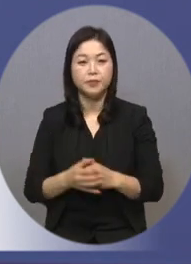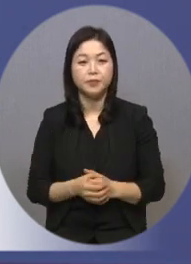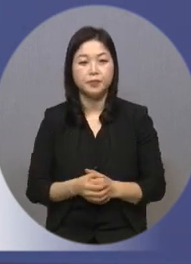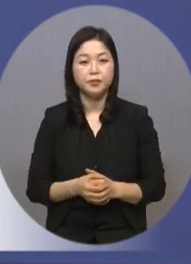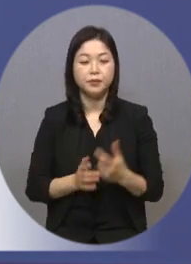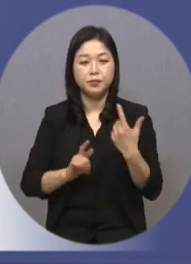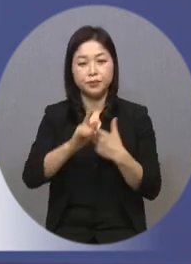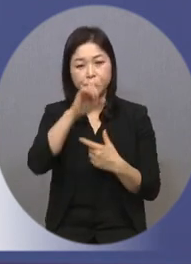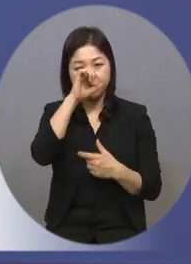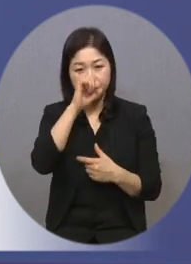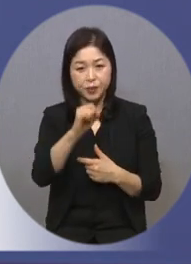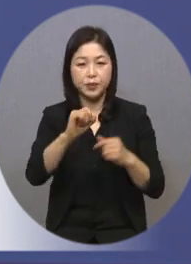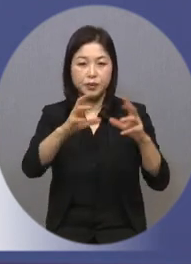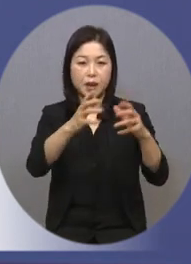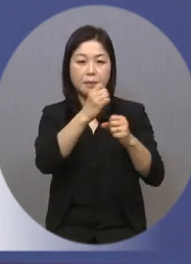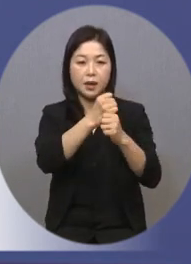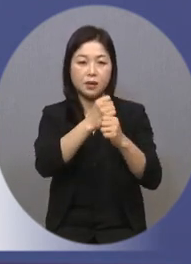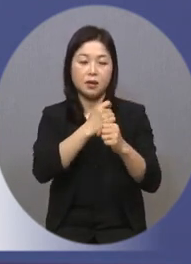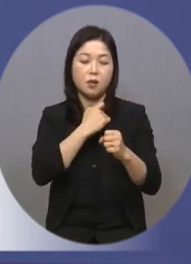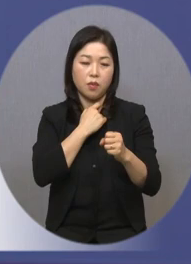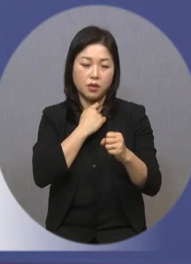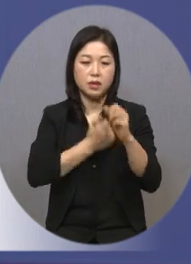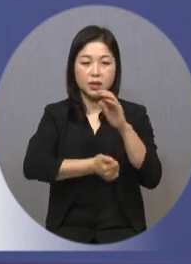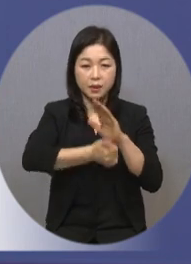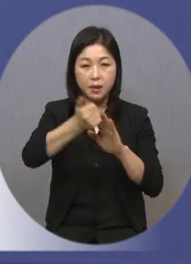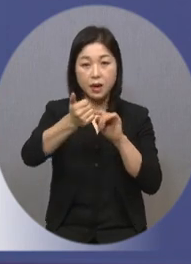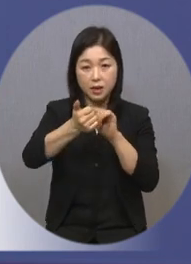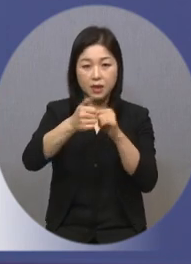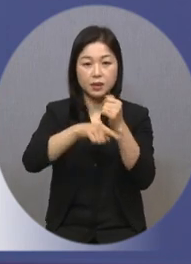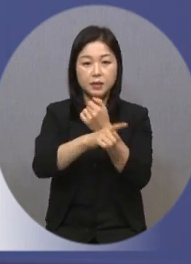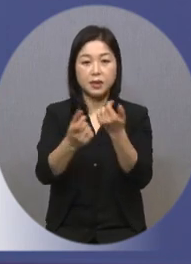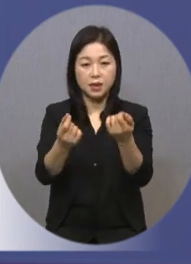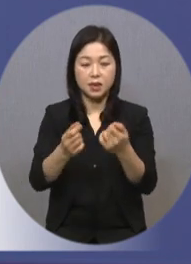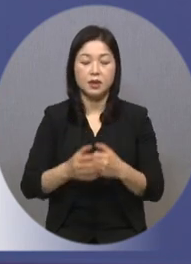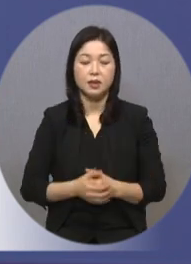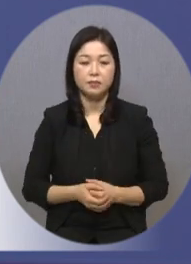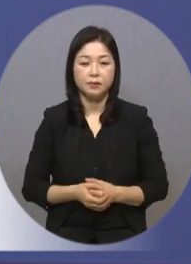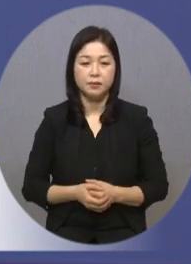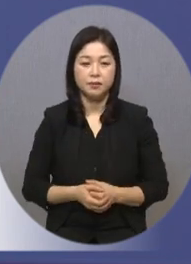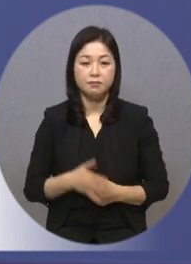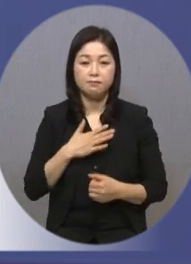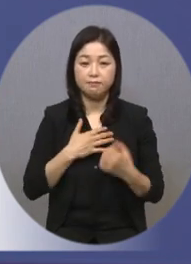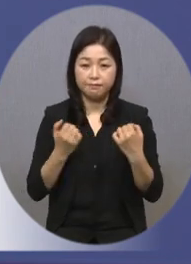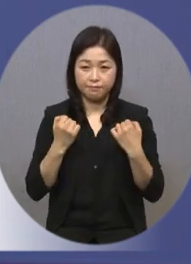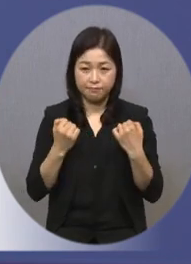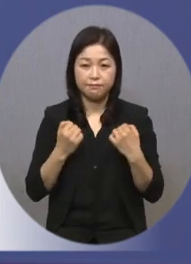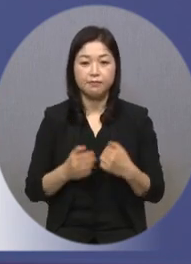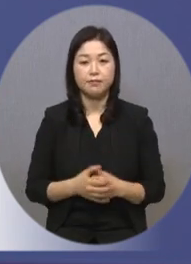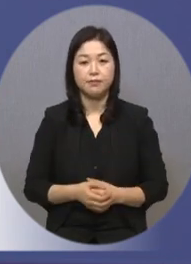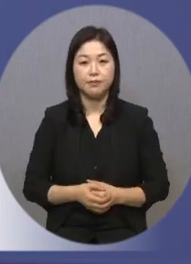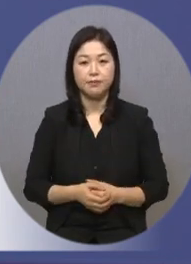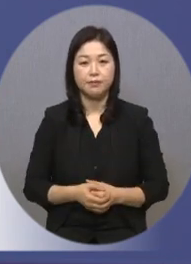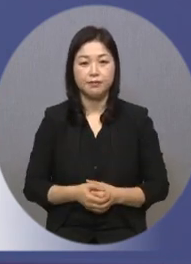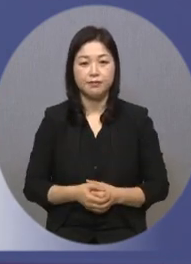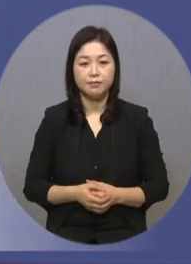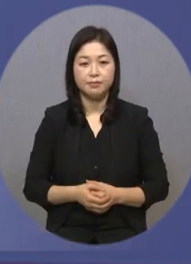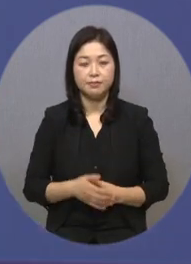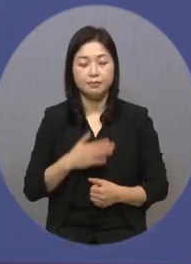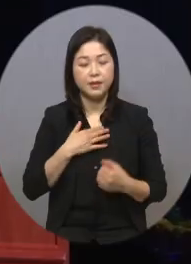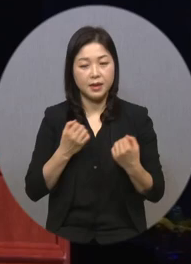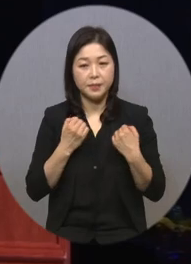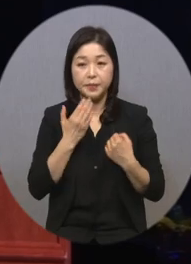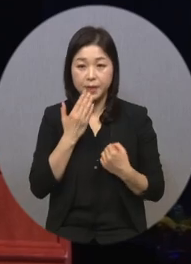더 나은 세상을 만들어보자는 희망의 자리인 것 같기도 합니다. 힘이 납니다.